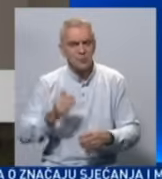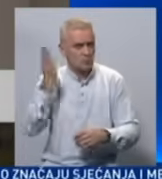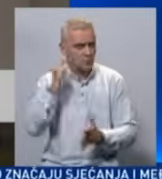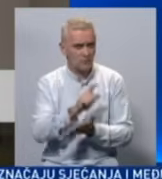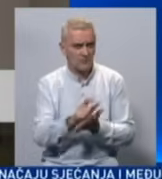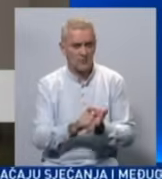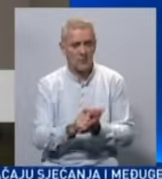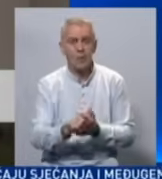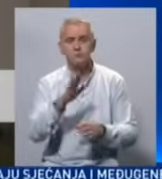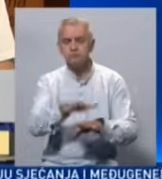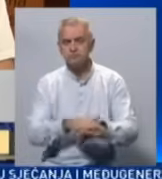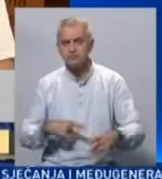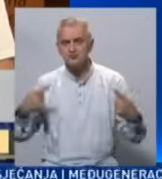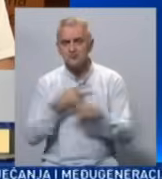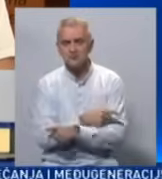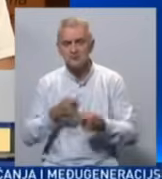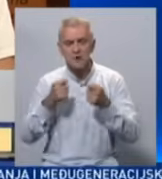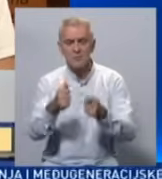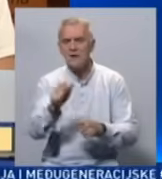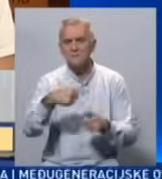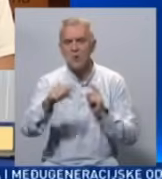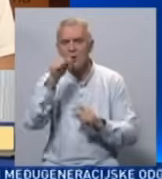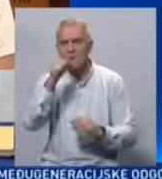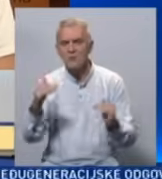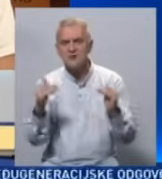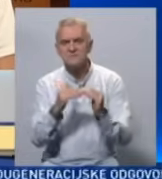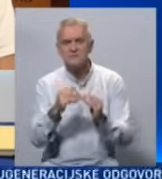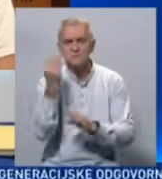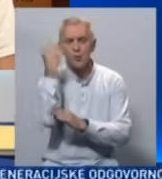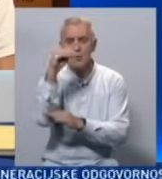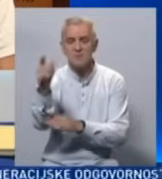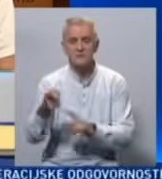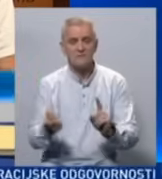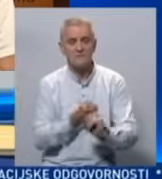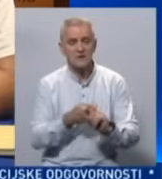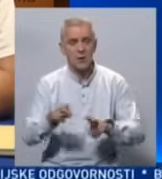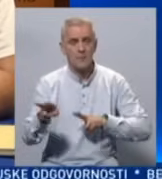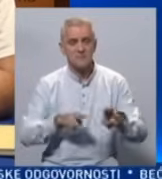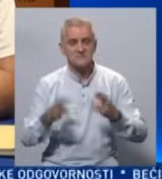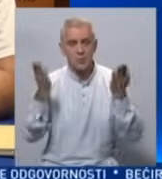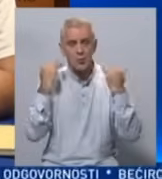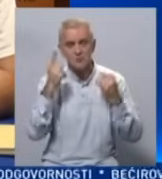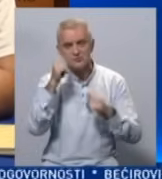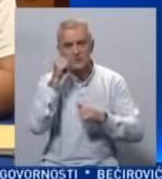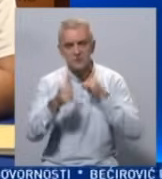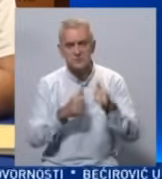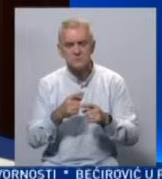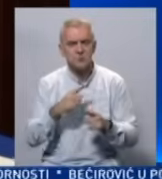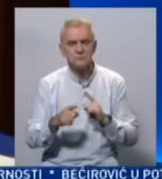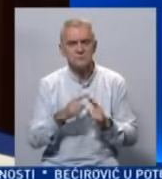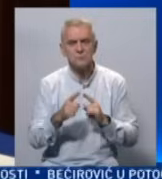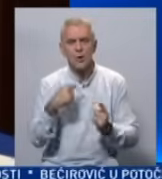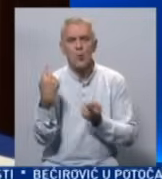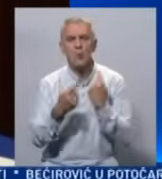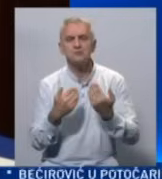periodu pokrenula žalbu na prethodnu vodnu saglasnost, o čemu je obavješteno i Federalno ministarstvo okoliša i turizma, budući da je uslov